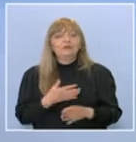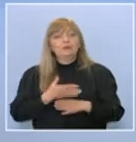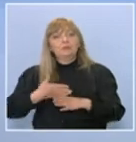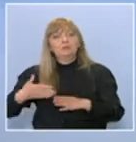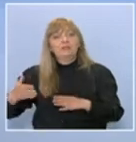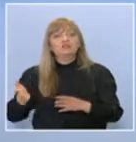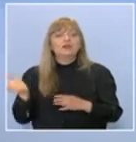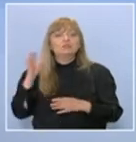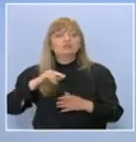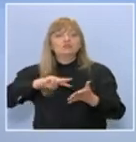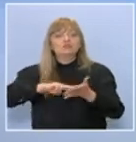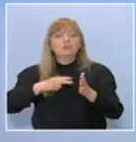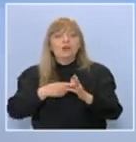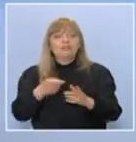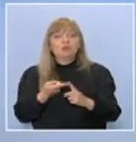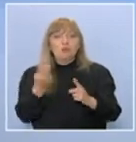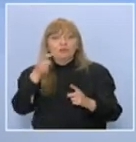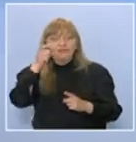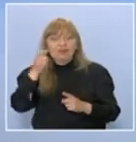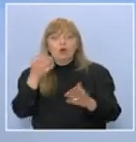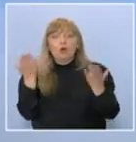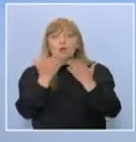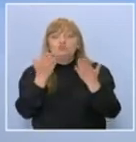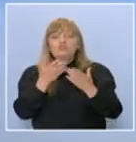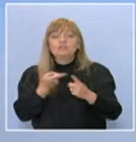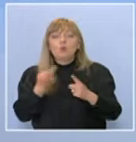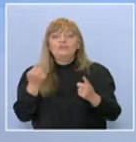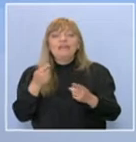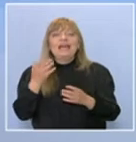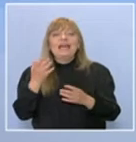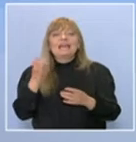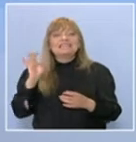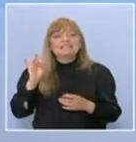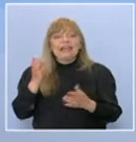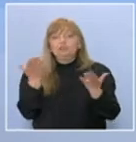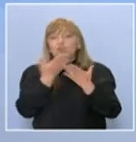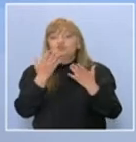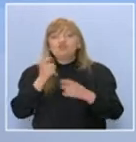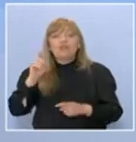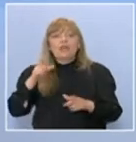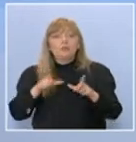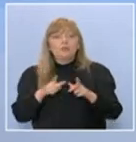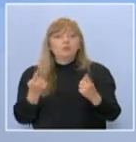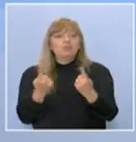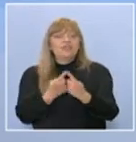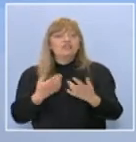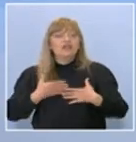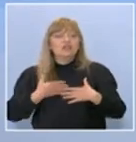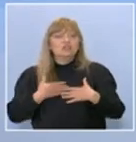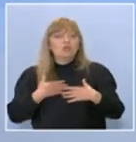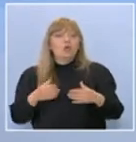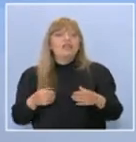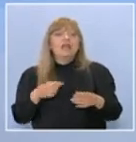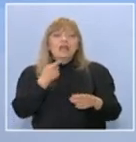Продължаваме с още проекти от Варна. Ученици от средно училище Гео Милев посрещнаха свои връстници от Италия, Полша и Испания, за да